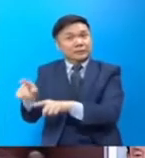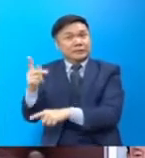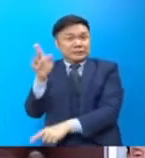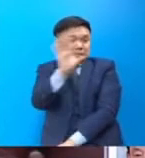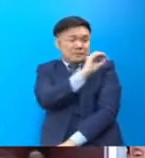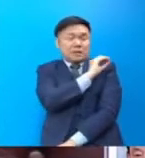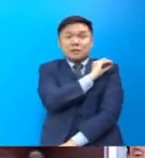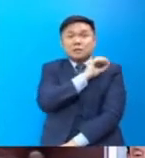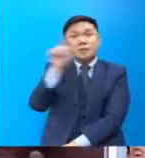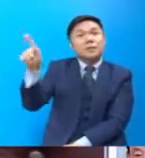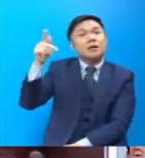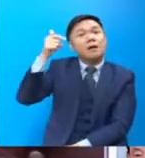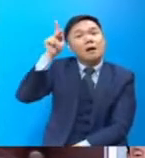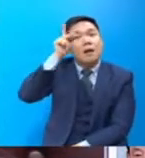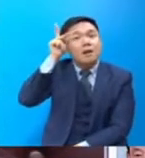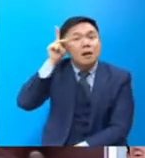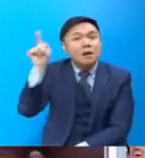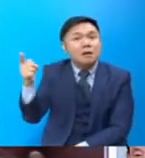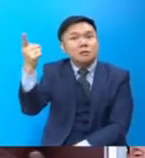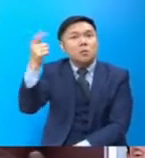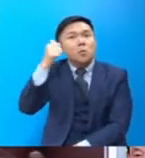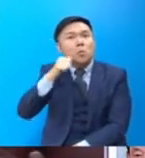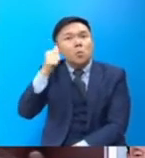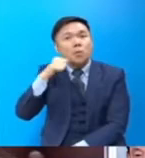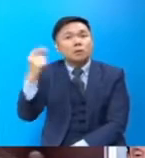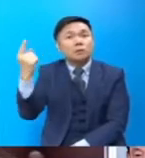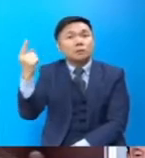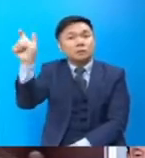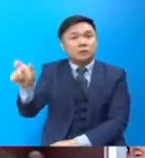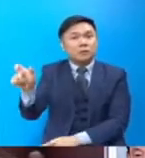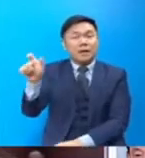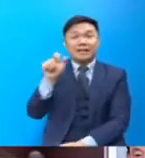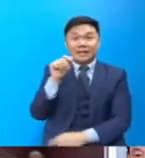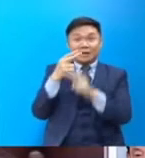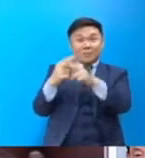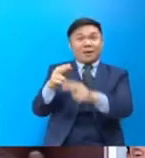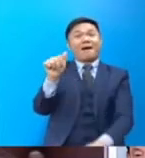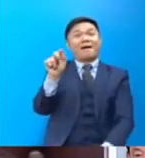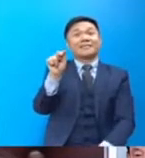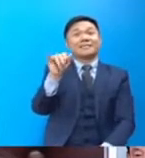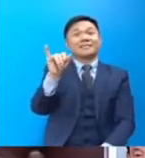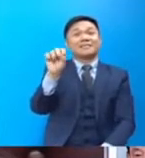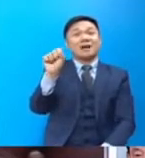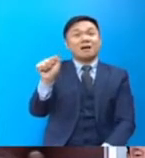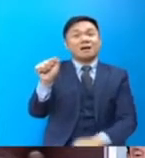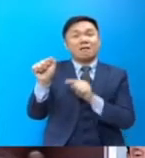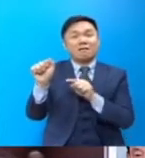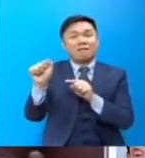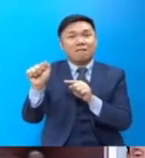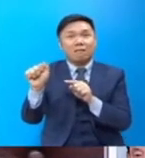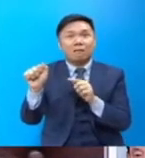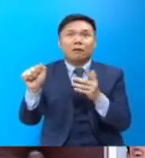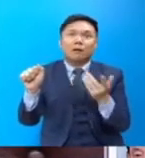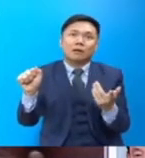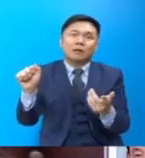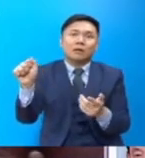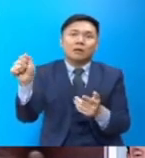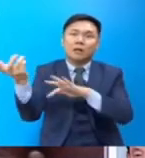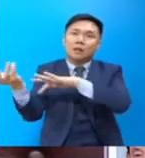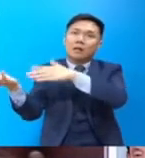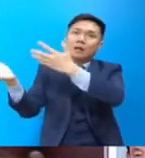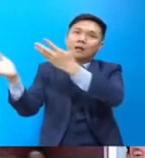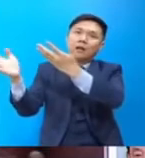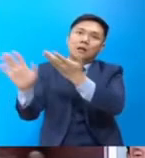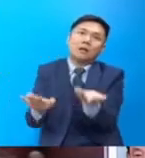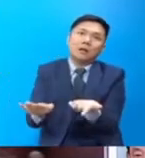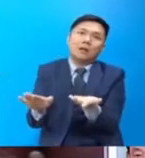kastam di klenteng wanita yang itu kece Annisa yang telah habla berakhir dengan kematiannya